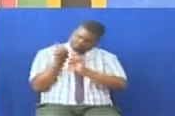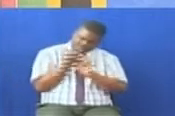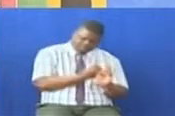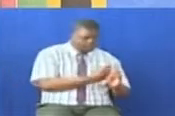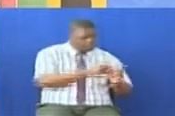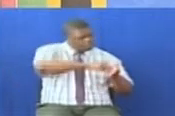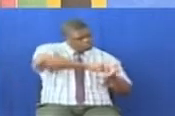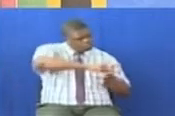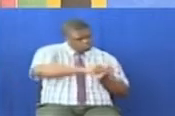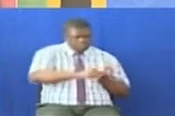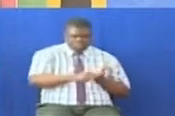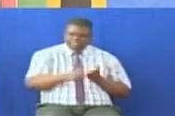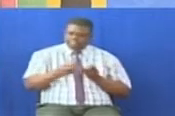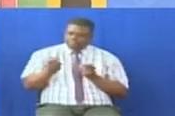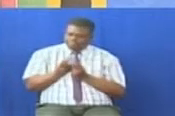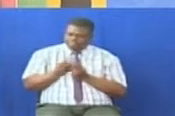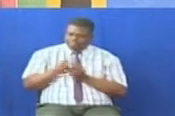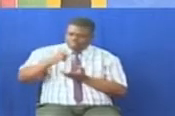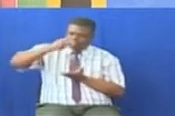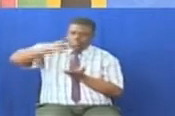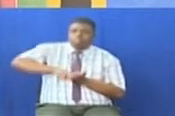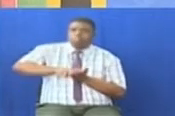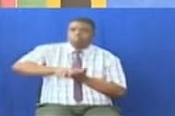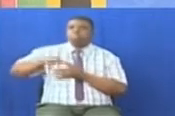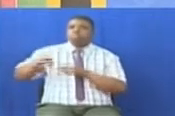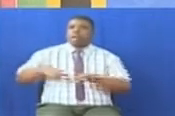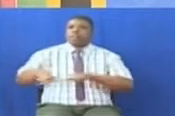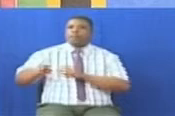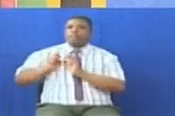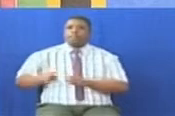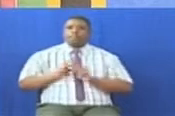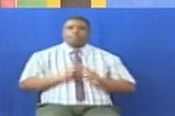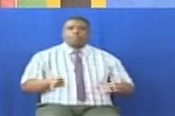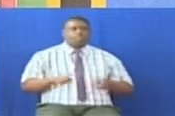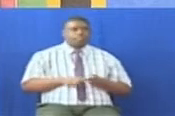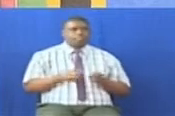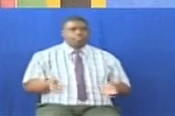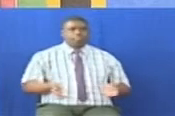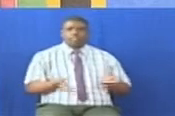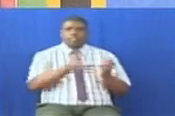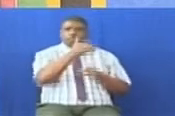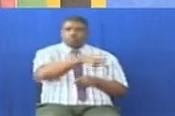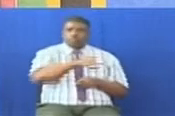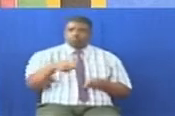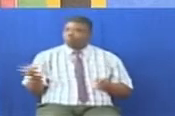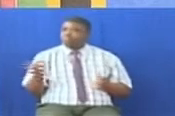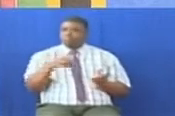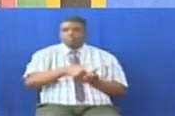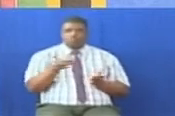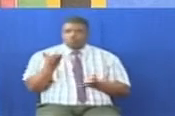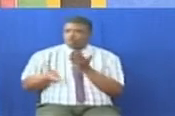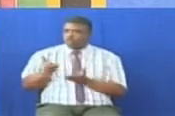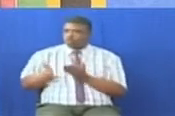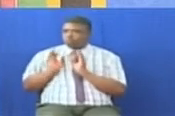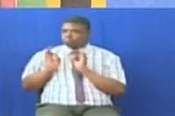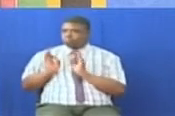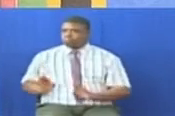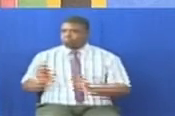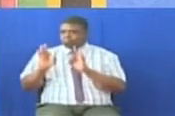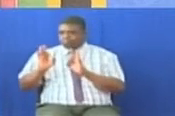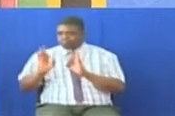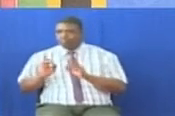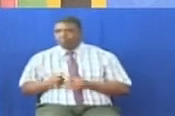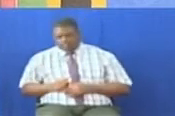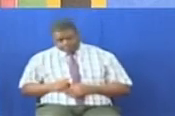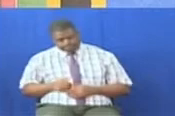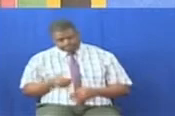na kuingia kwa mikataba mbalimbali ili kuwaletea wananchi wetu maendeleo, hazijaweza kufikiwa kwa kiwango kinachotakiwa. Lakini pia